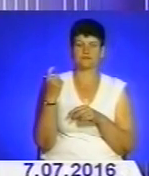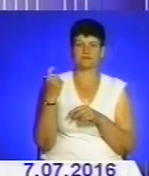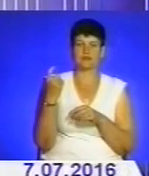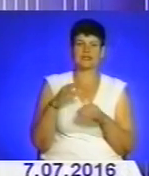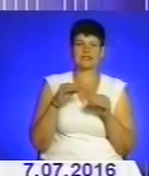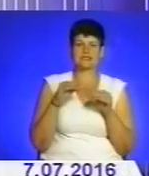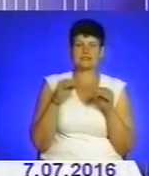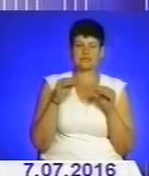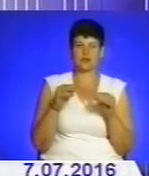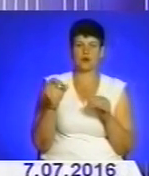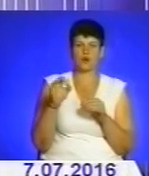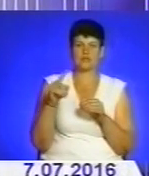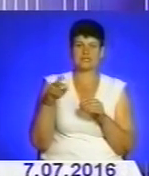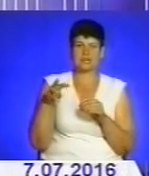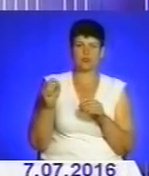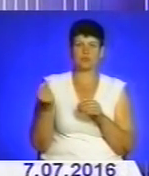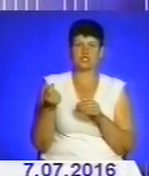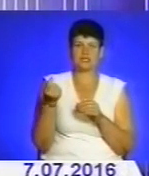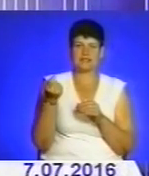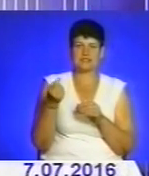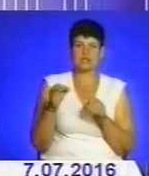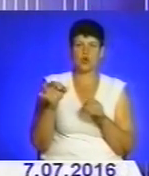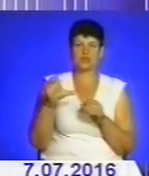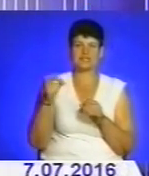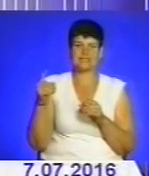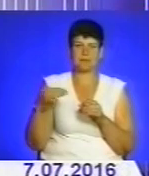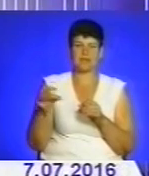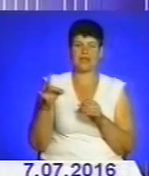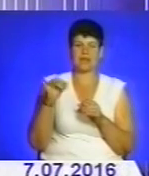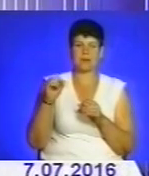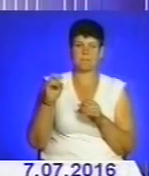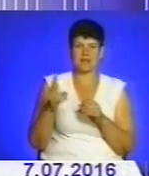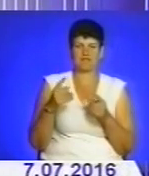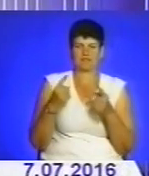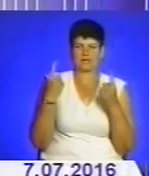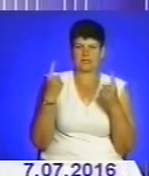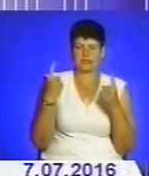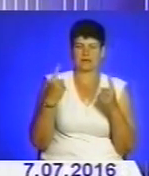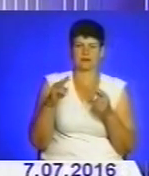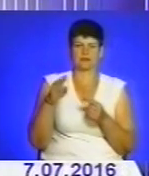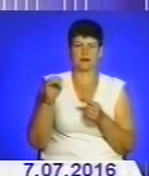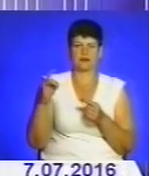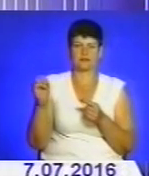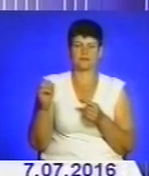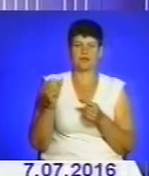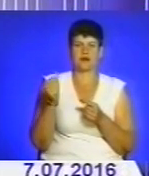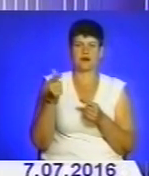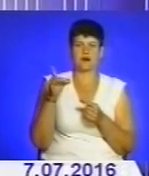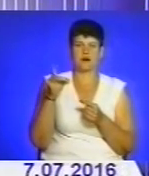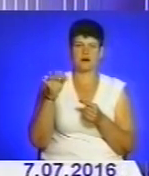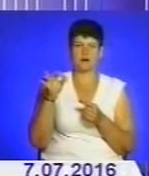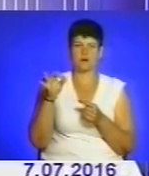озимого ячменю, розпочали збирання озимої пшениці і озимого ріпаку. Великі холдинги, такі як Кернел, Вітагро, аграрна